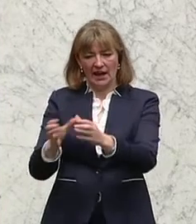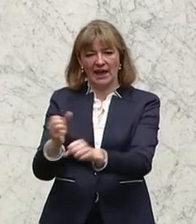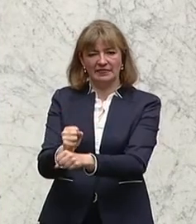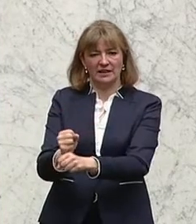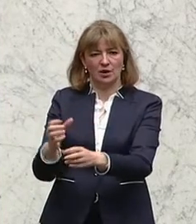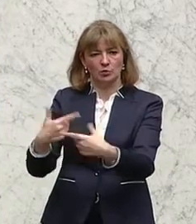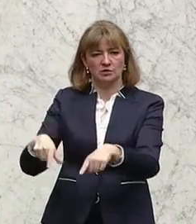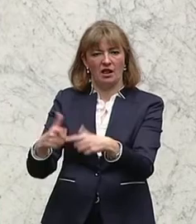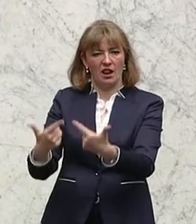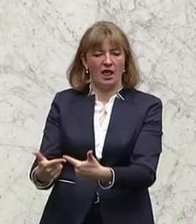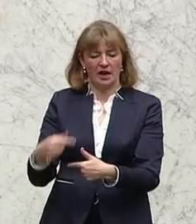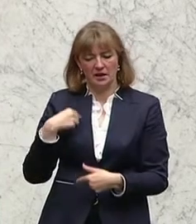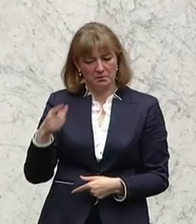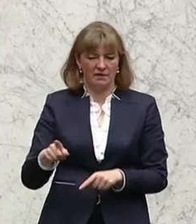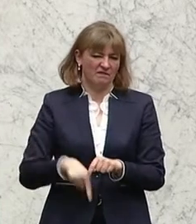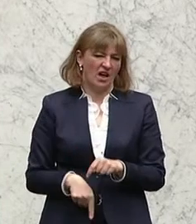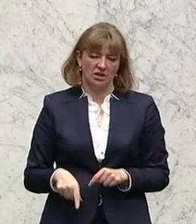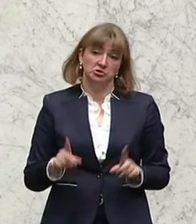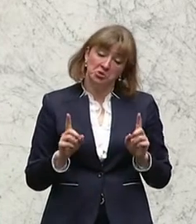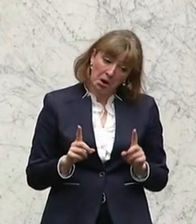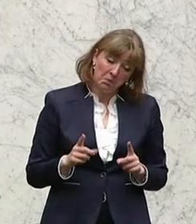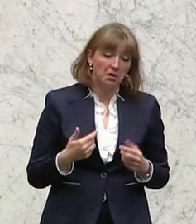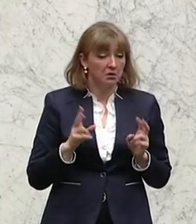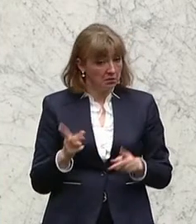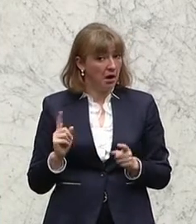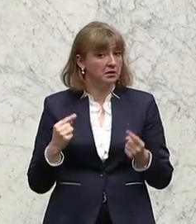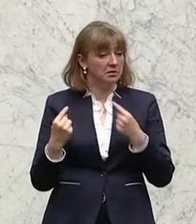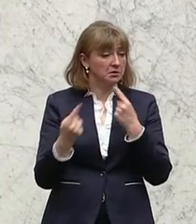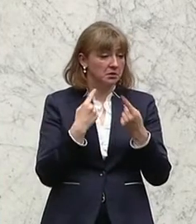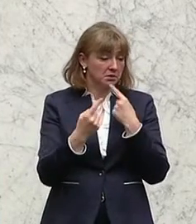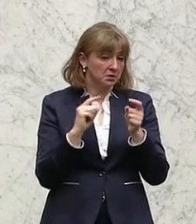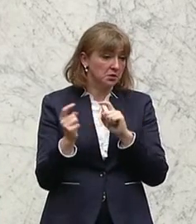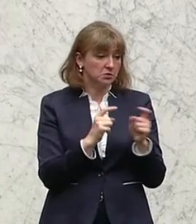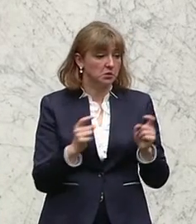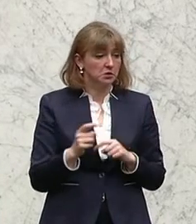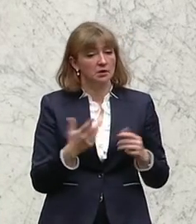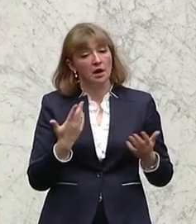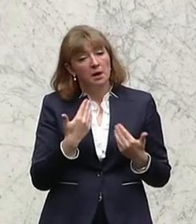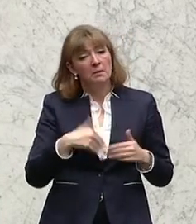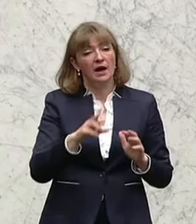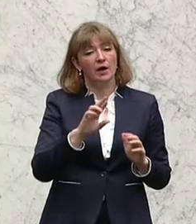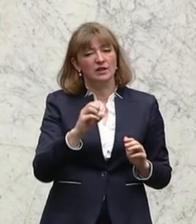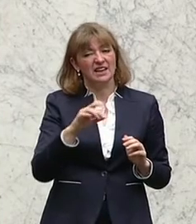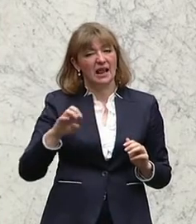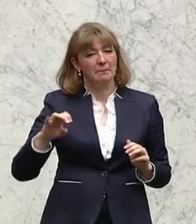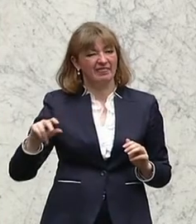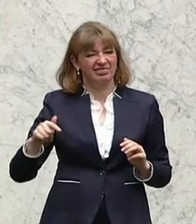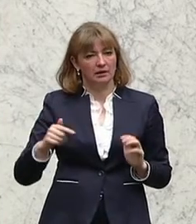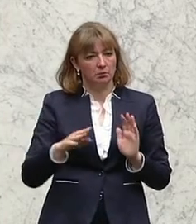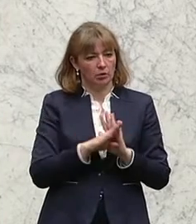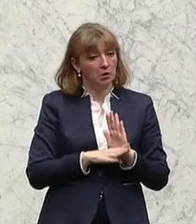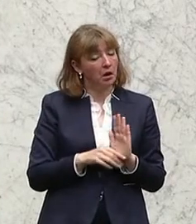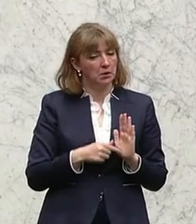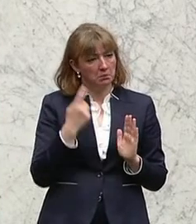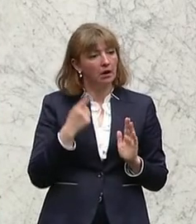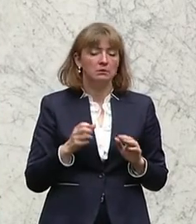nur ansatzweise ins Spiel bringt, halte ich das für falsch. Aber worüber wir diskutieren müssen, ist über mehr Resettlement-Programme. Und ganz ehrlich, ich halte es für